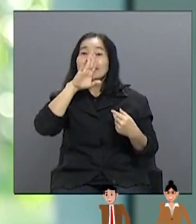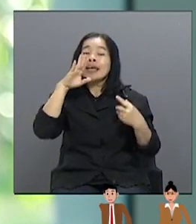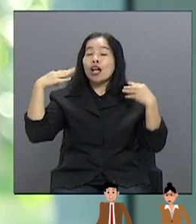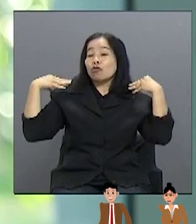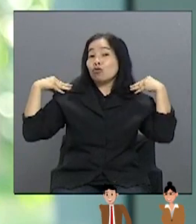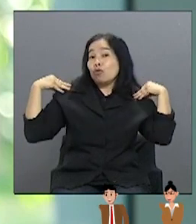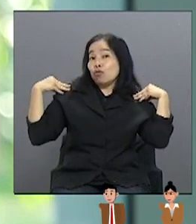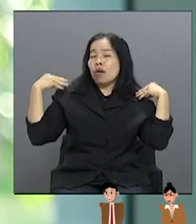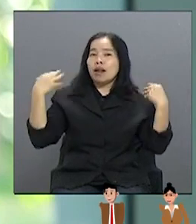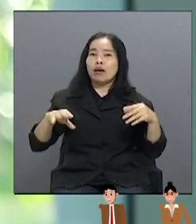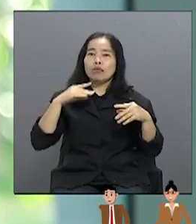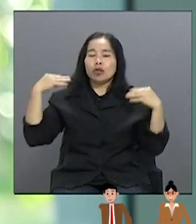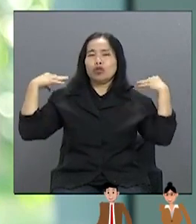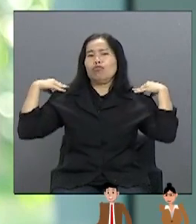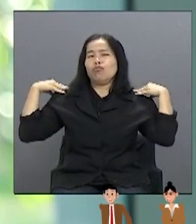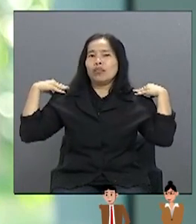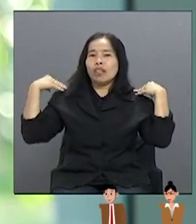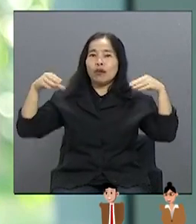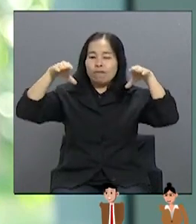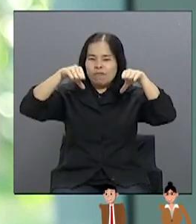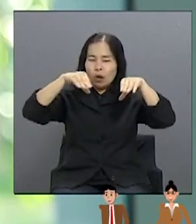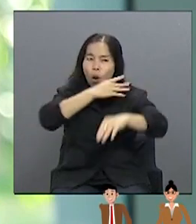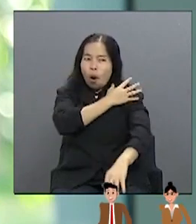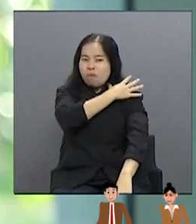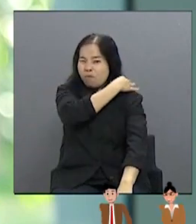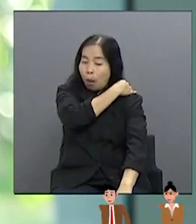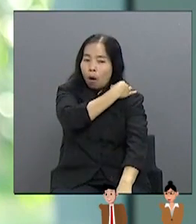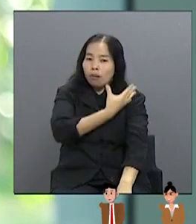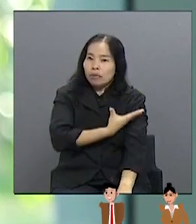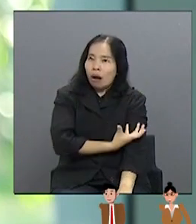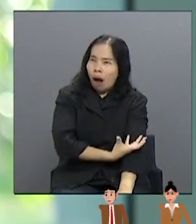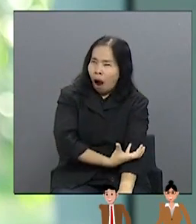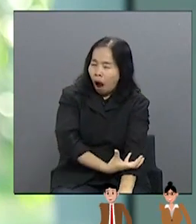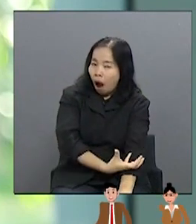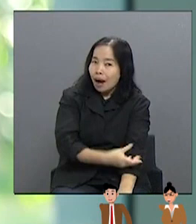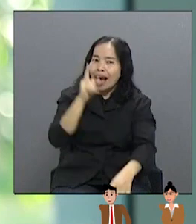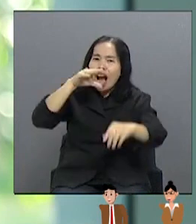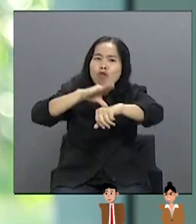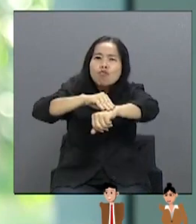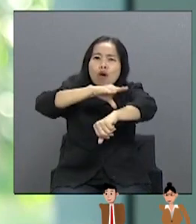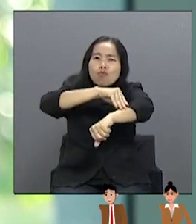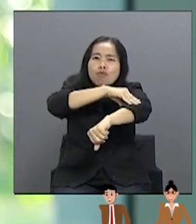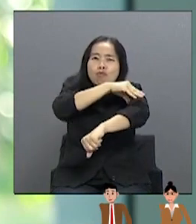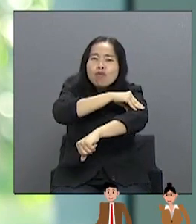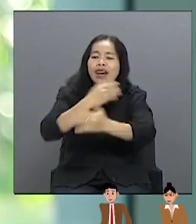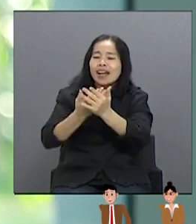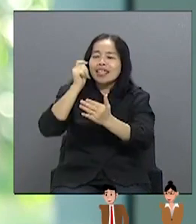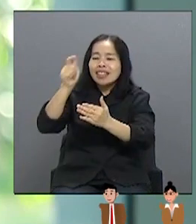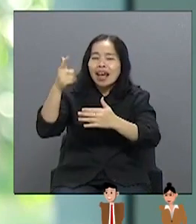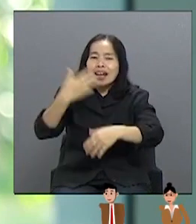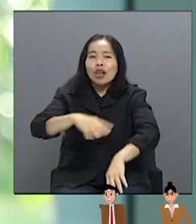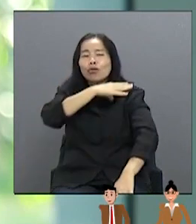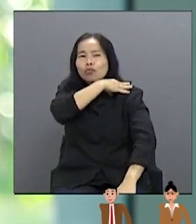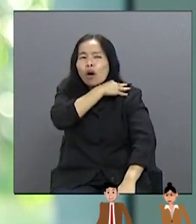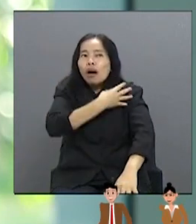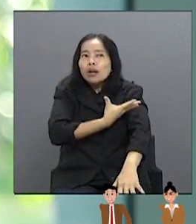มันสะท้อนไปส่วนอื่นเช่นตรงสะบักมันร้าวลงต้นแขนอย่างนี้เป็นต้นนะคะเพราะว่ากล้ามเนื้อแต่ละส่วนที่มันเป็นอ่ะมันก็จะ